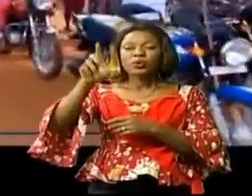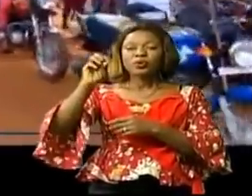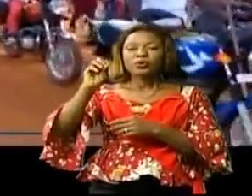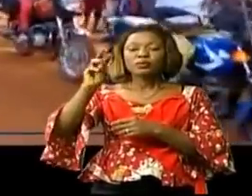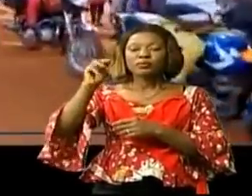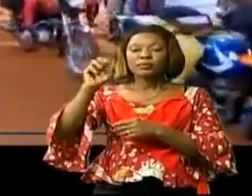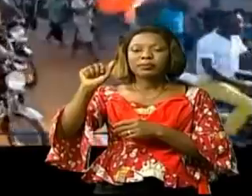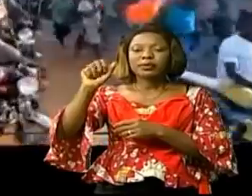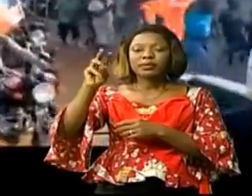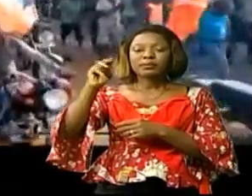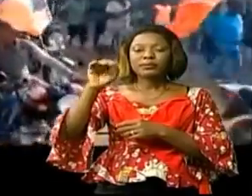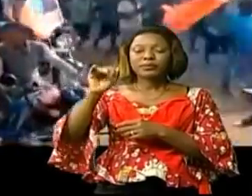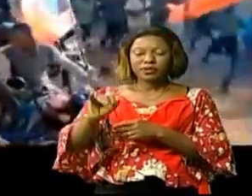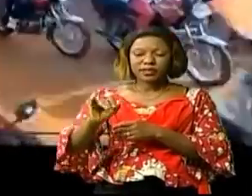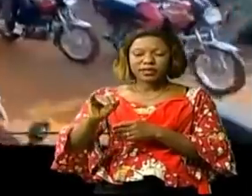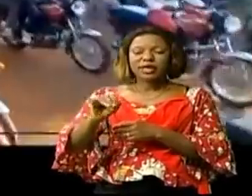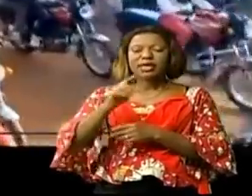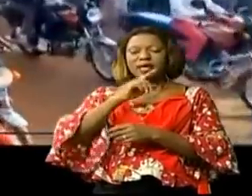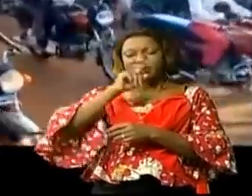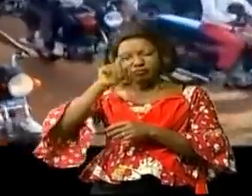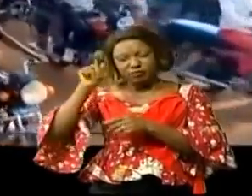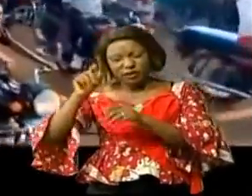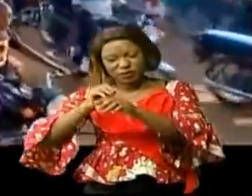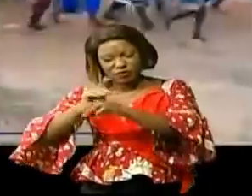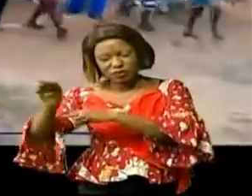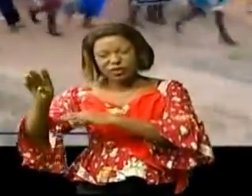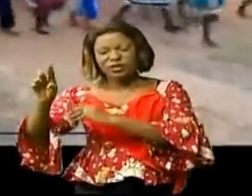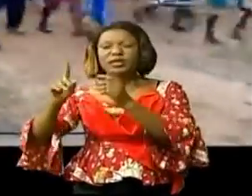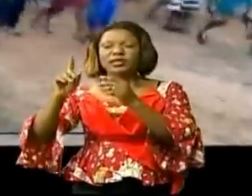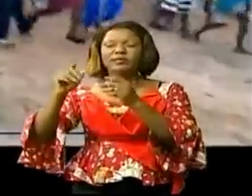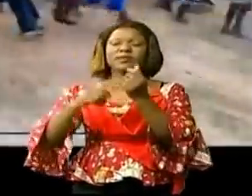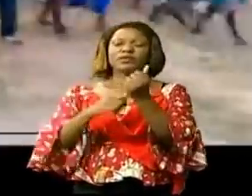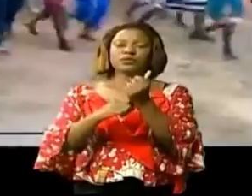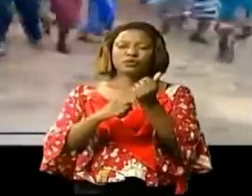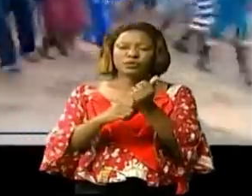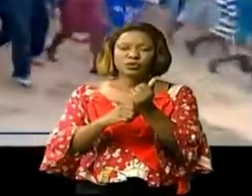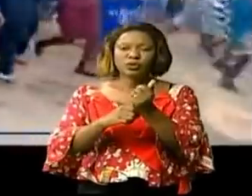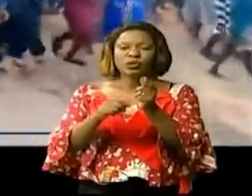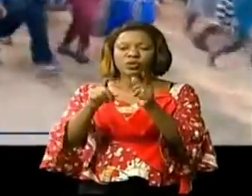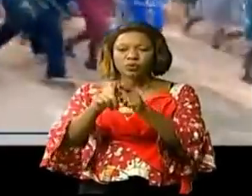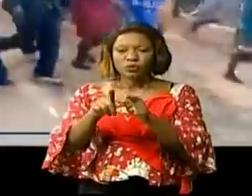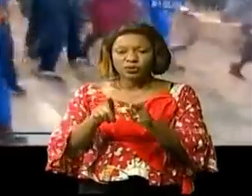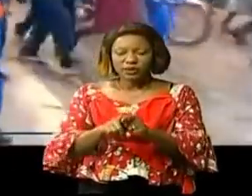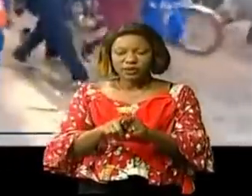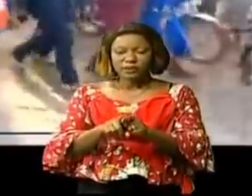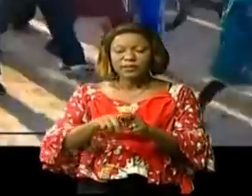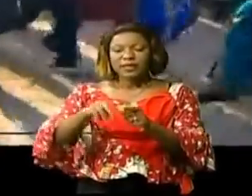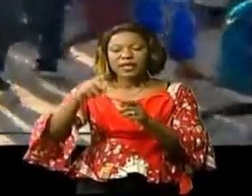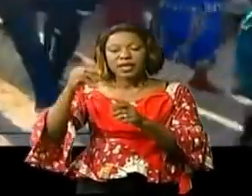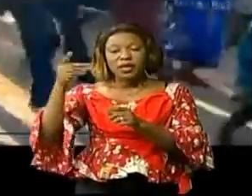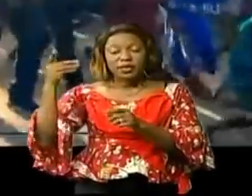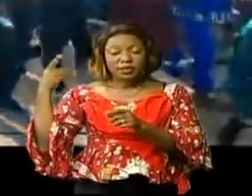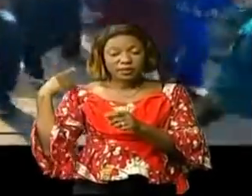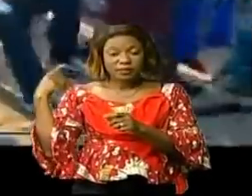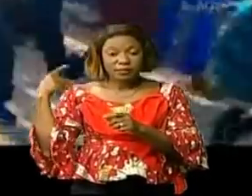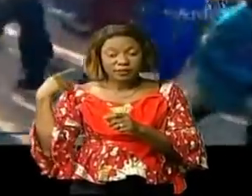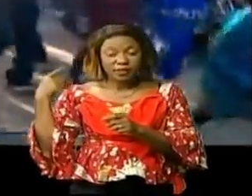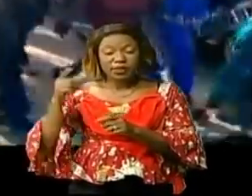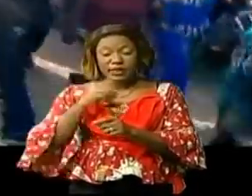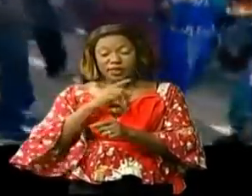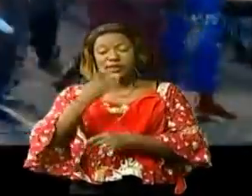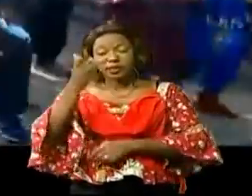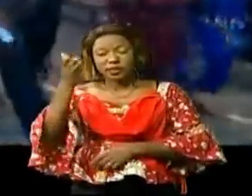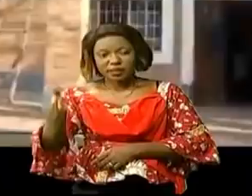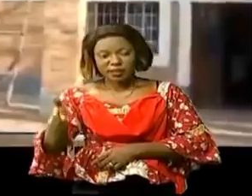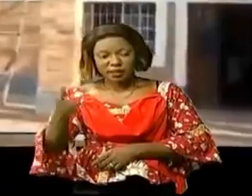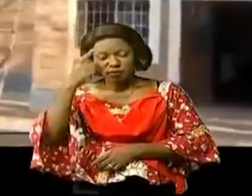affaires humanitaires Jean Nongo Kayembe, à ses côtés son collègue de la santé Clarisse Kasongo et de l'honorable député provincial Binte Musenga pour